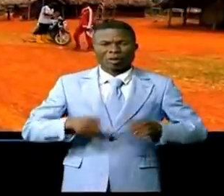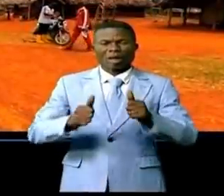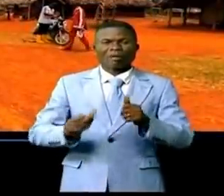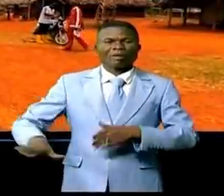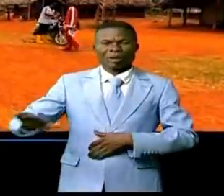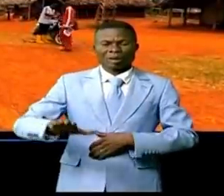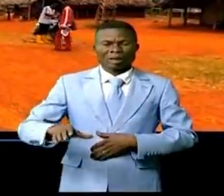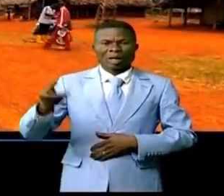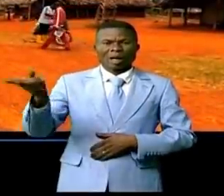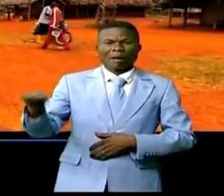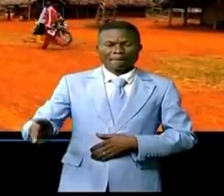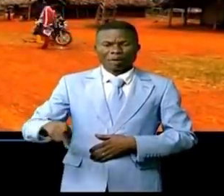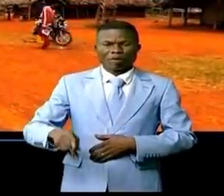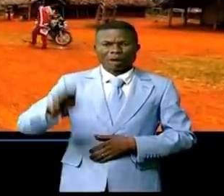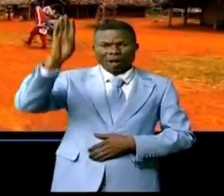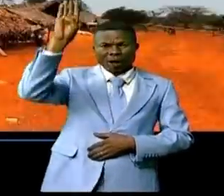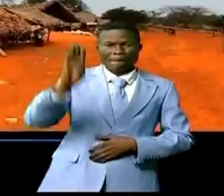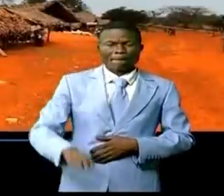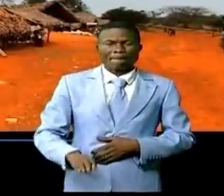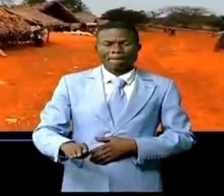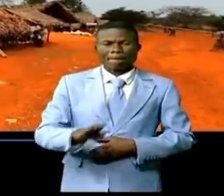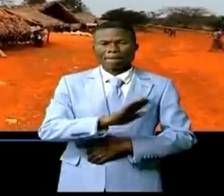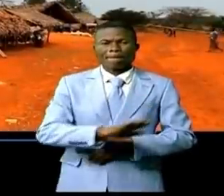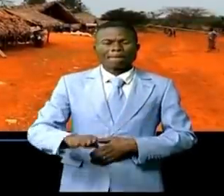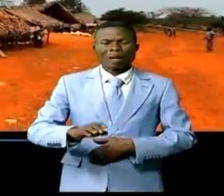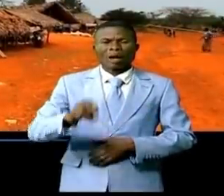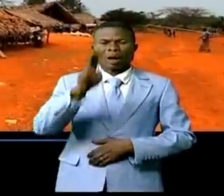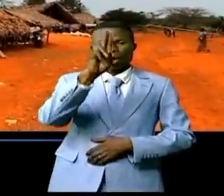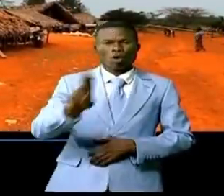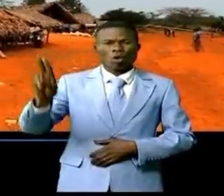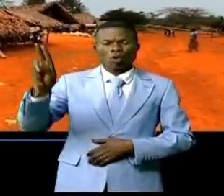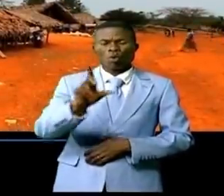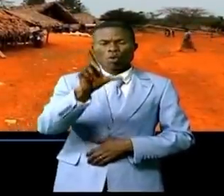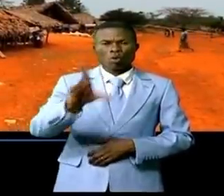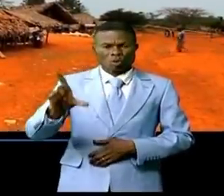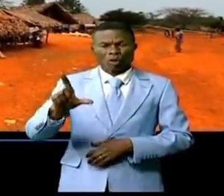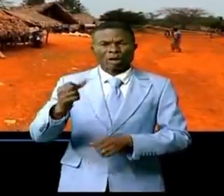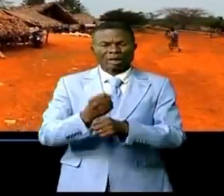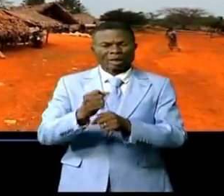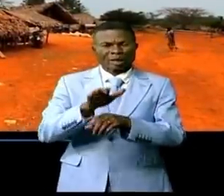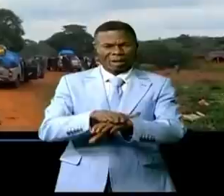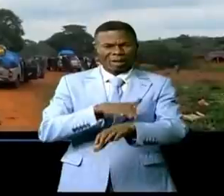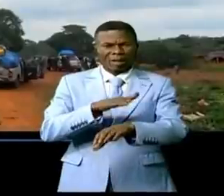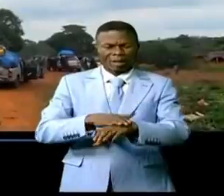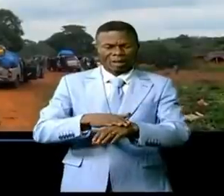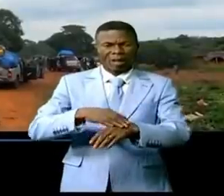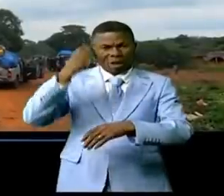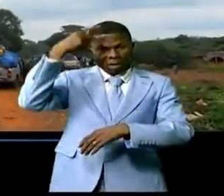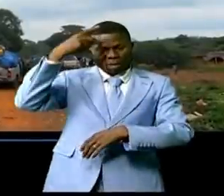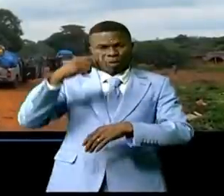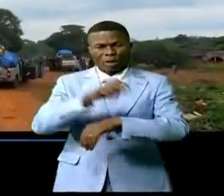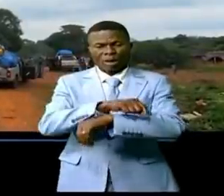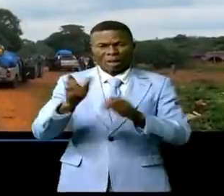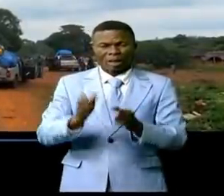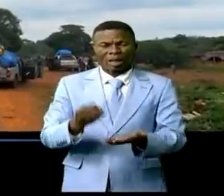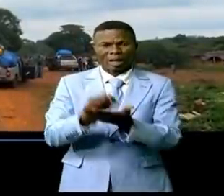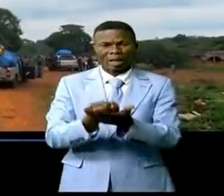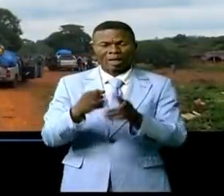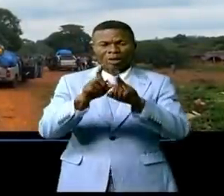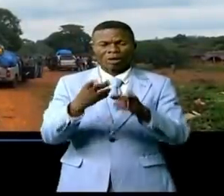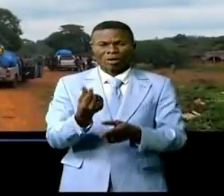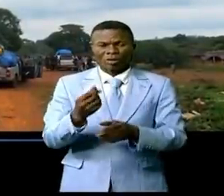province du Bazouélé vit un paradoxe criant, contradiction découlant la lenteur politico-administrative, économico-financière